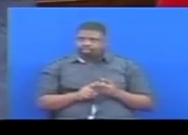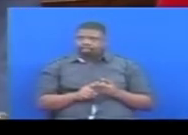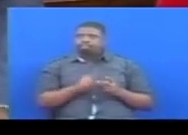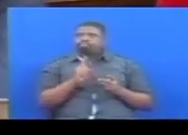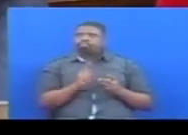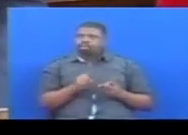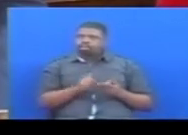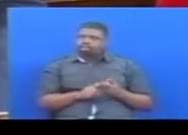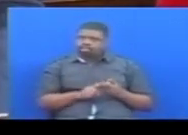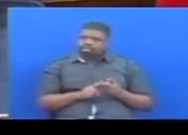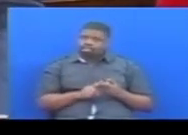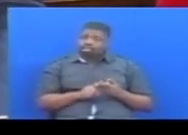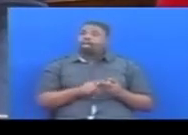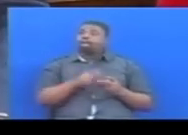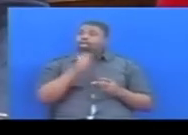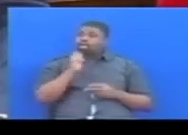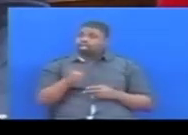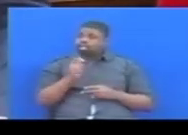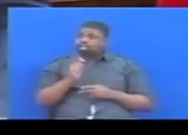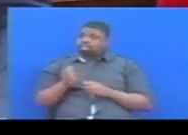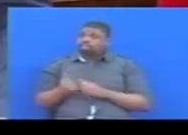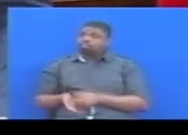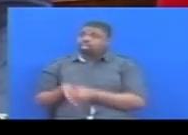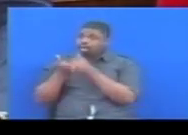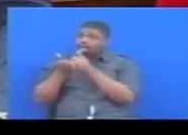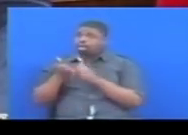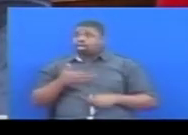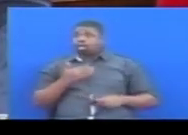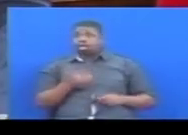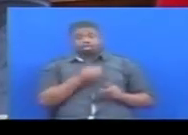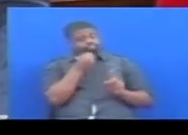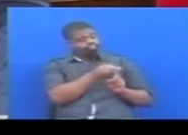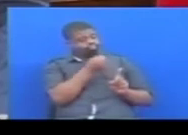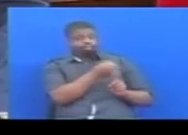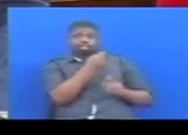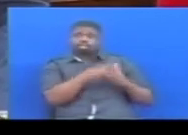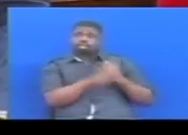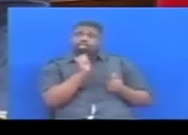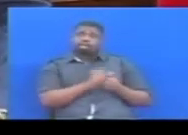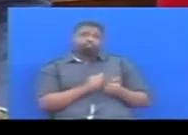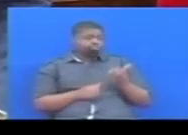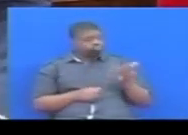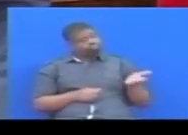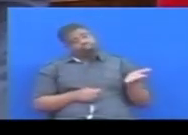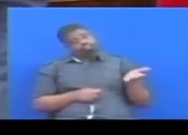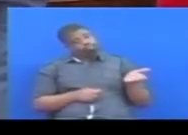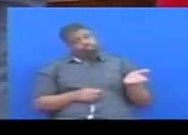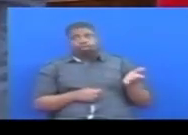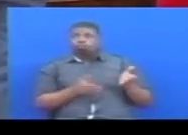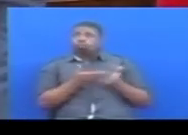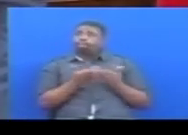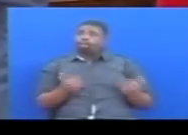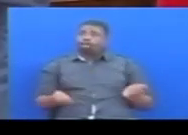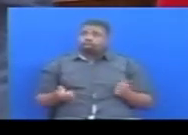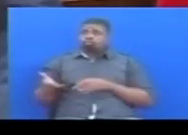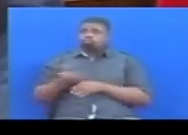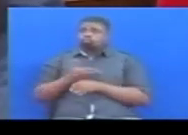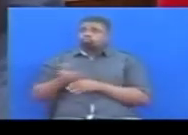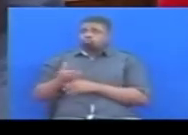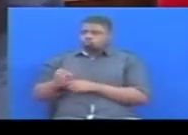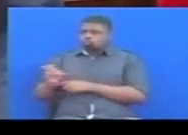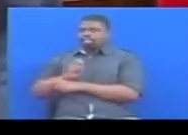La pili, Mheshimiwa Spika, nilikuwa nataka kusisitiza katika hili jambo la kwamba swala la